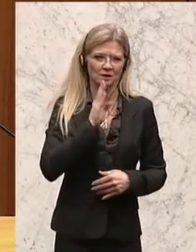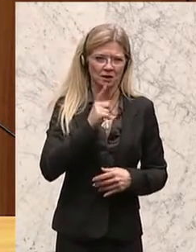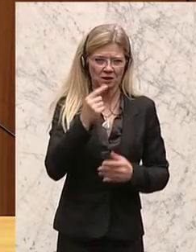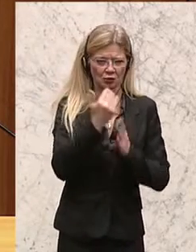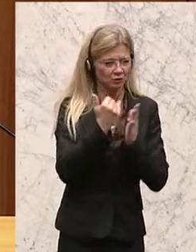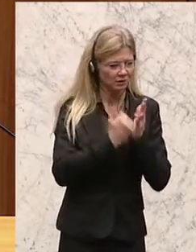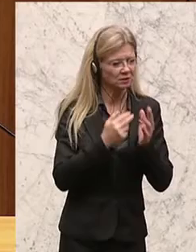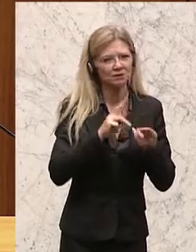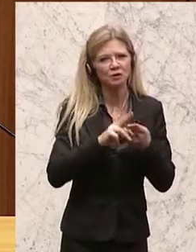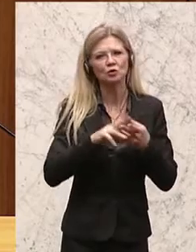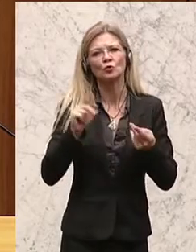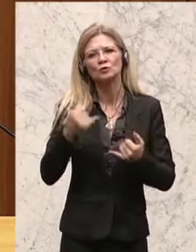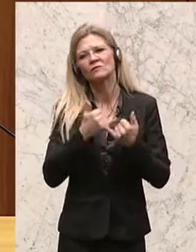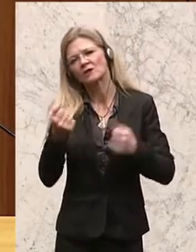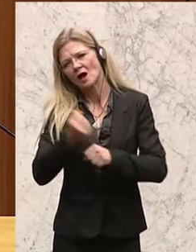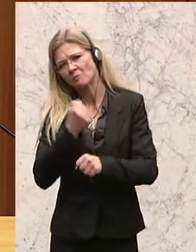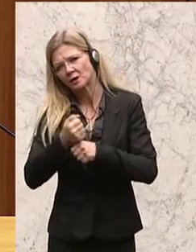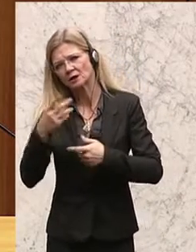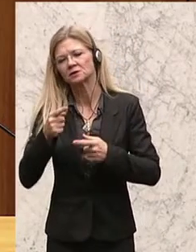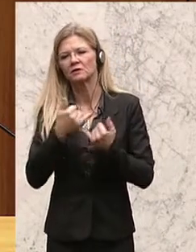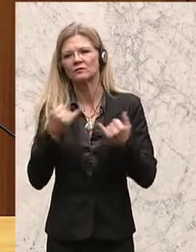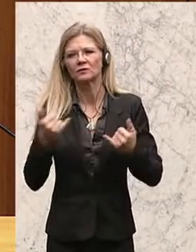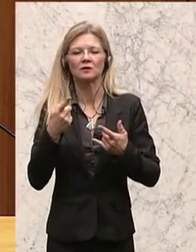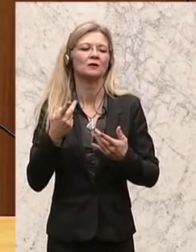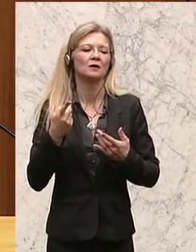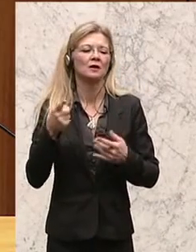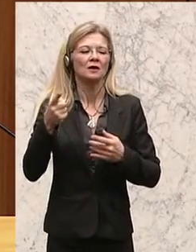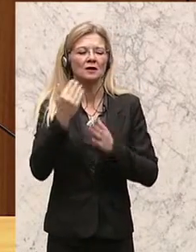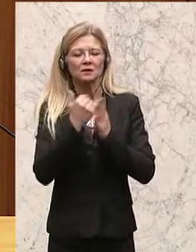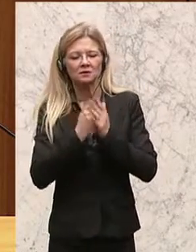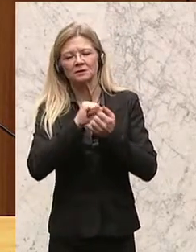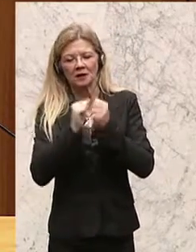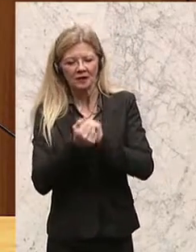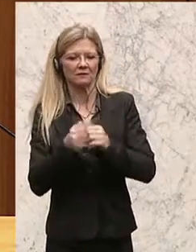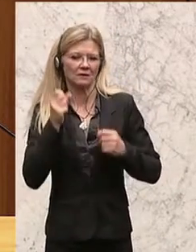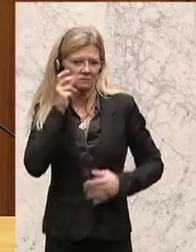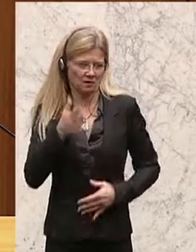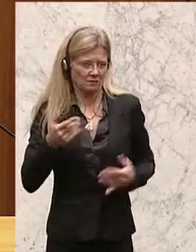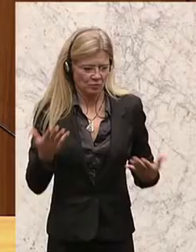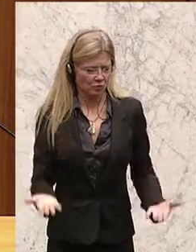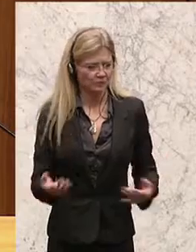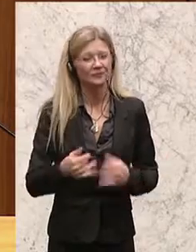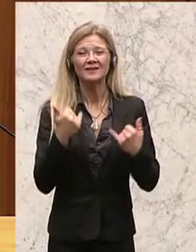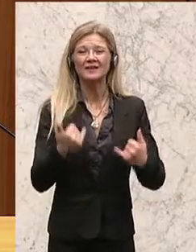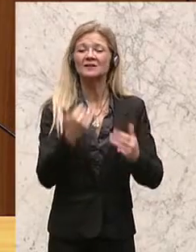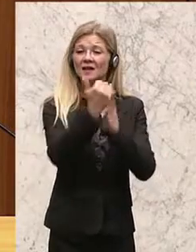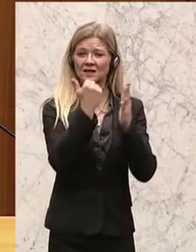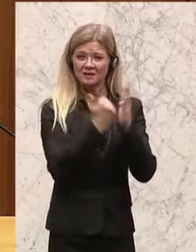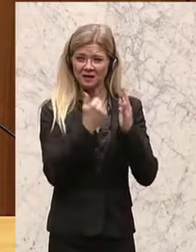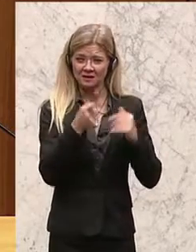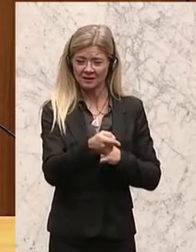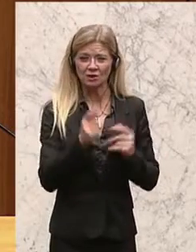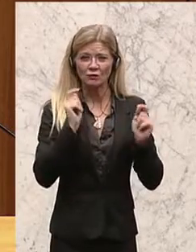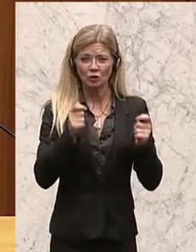geändert werden ein gesetzesvorschlag hier geht es darum dass man das personal bei der